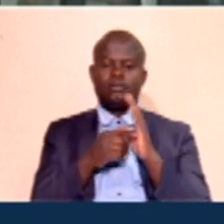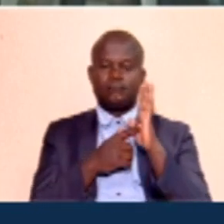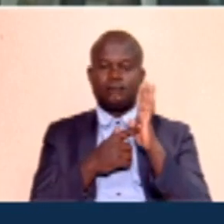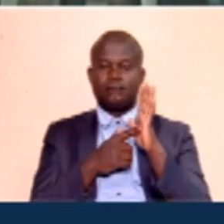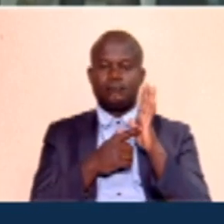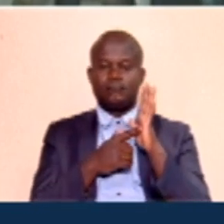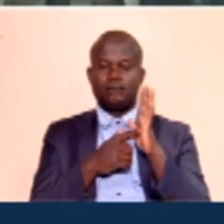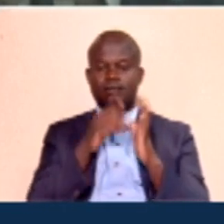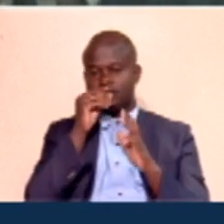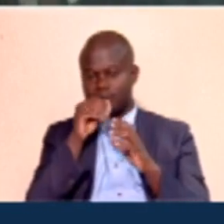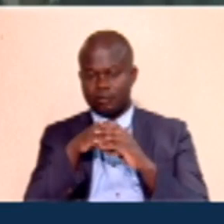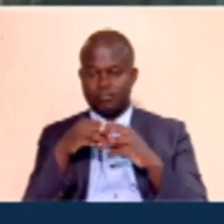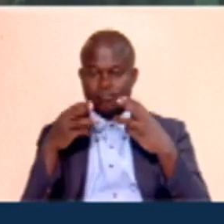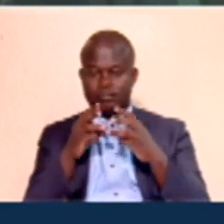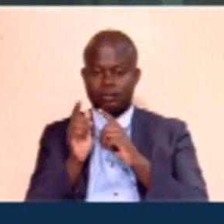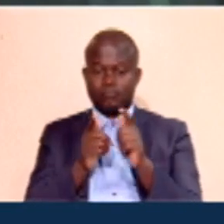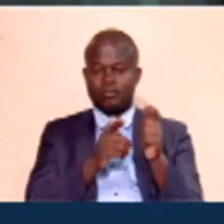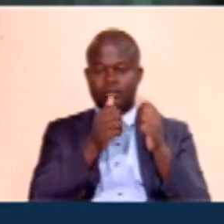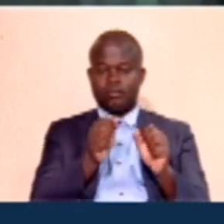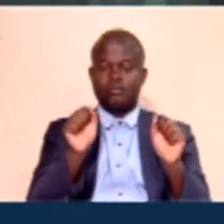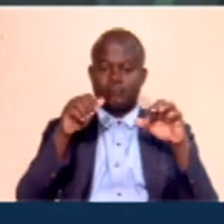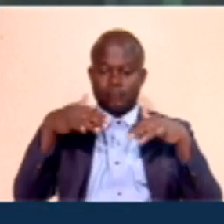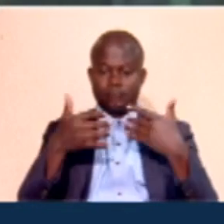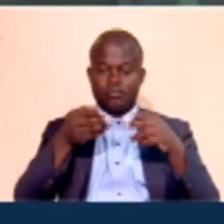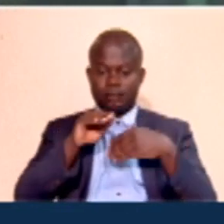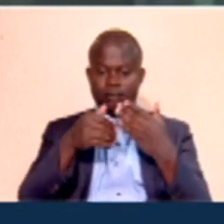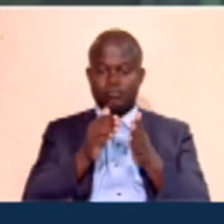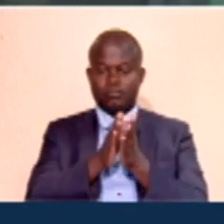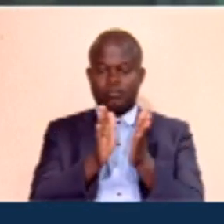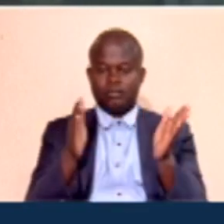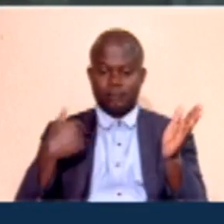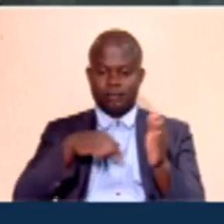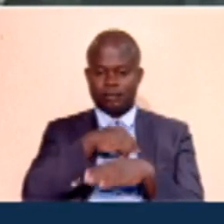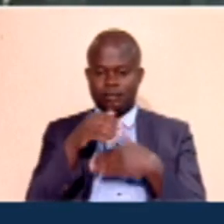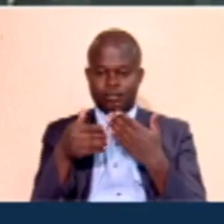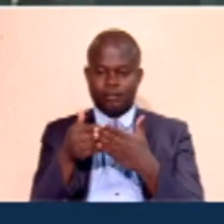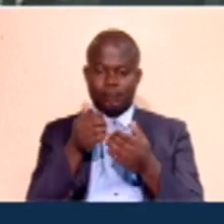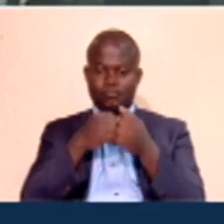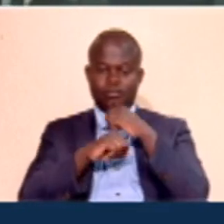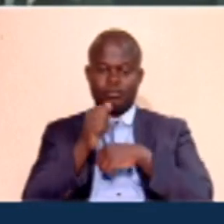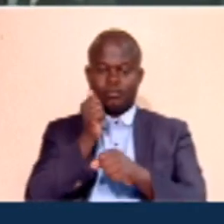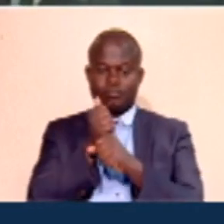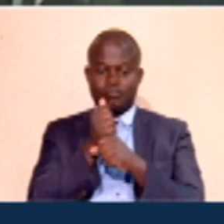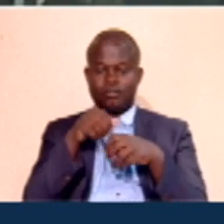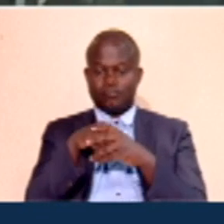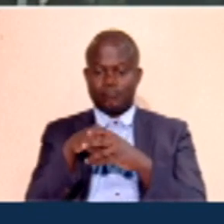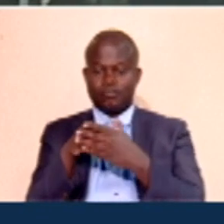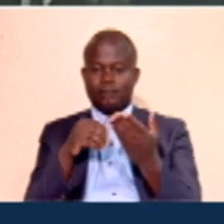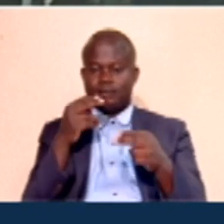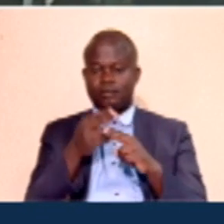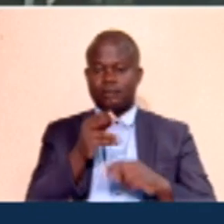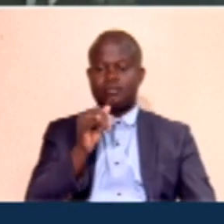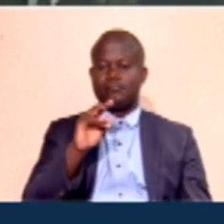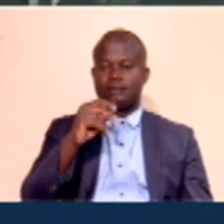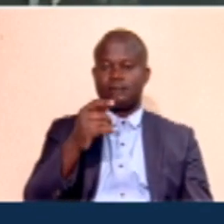ibihangano bivuga ku rugamba rwo kwibohora, uko urugamba rwagenze muri rusange. Ni ibikorwa byakozwe n'umuhanzi witwa